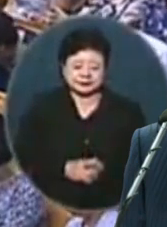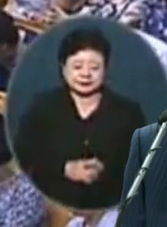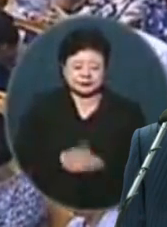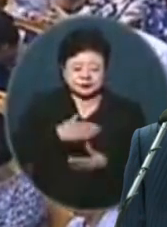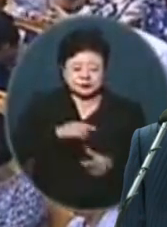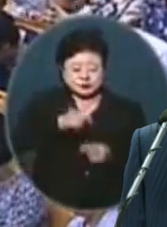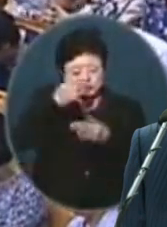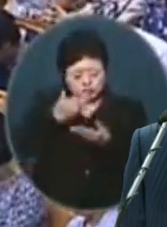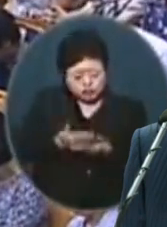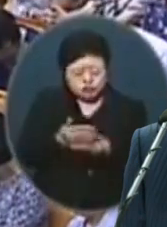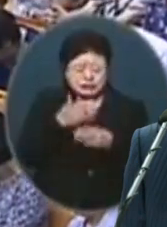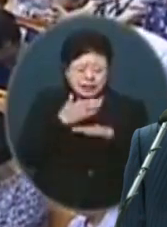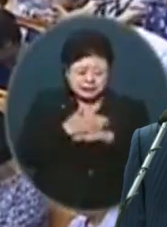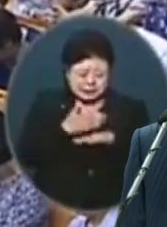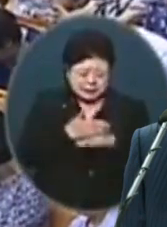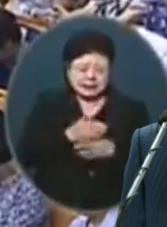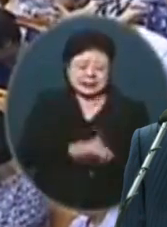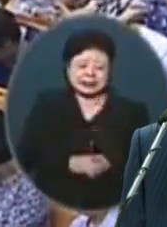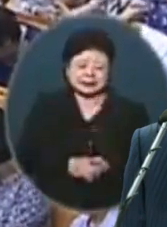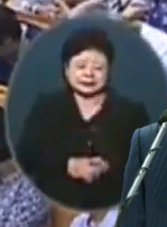저를 구원해 주시니 감사합니다.